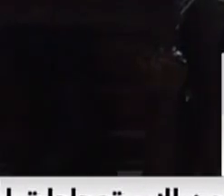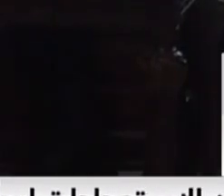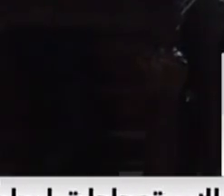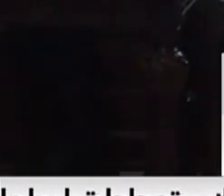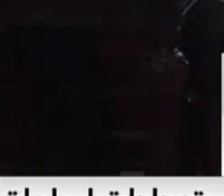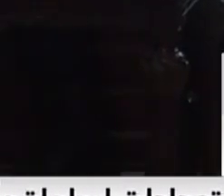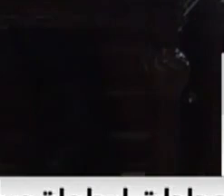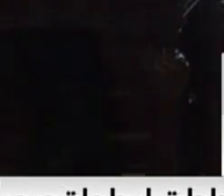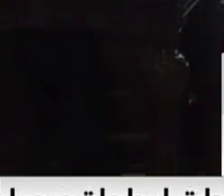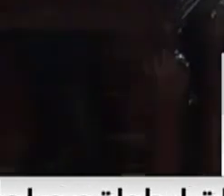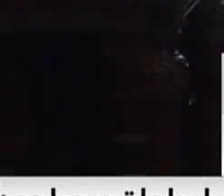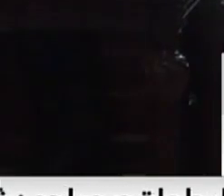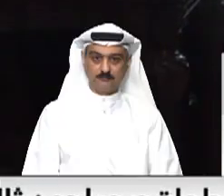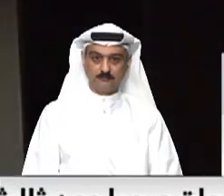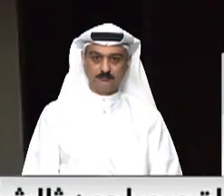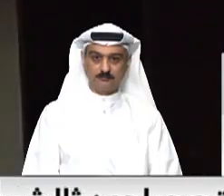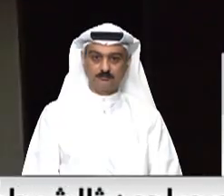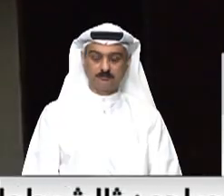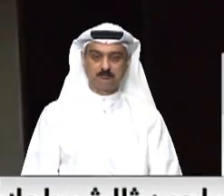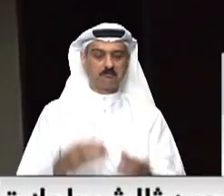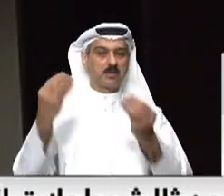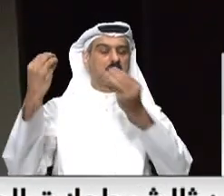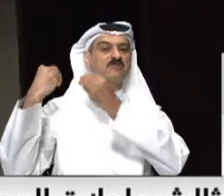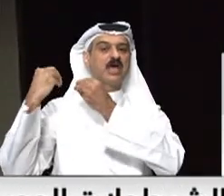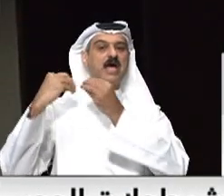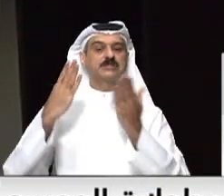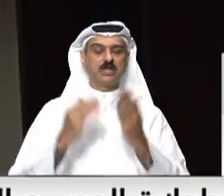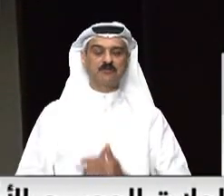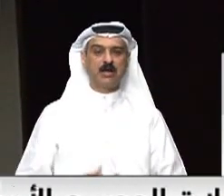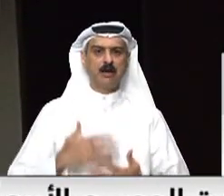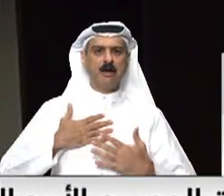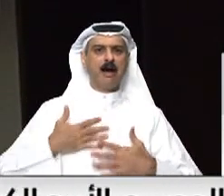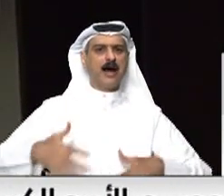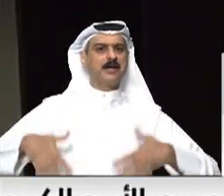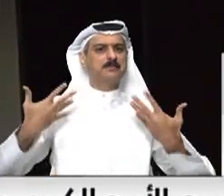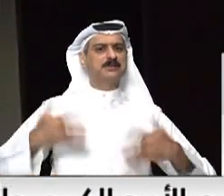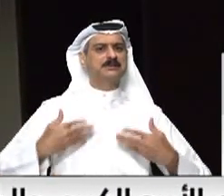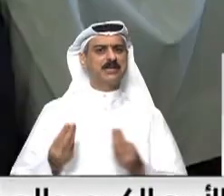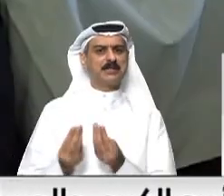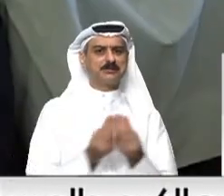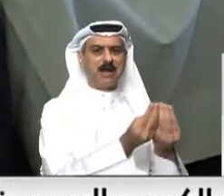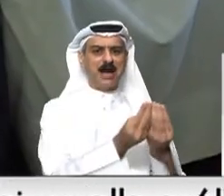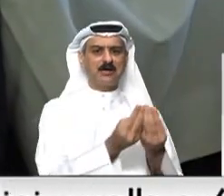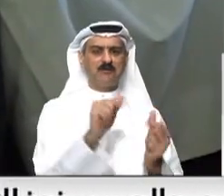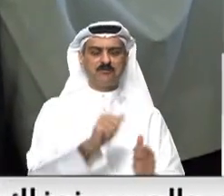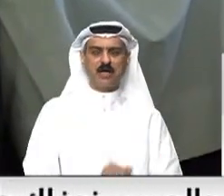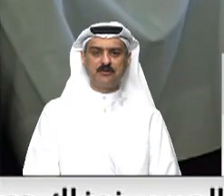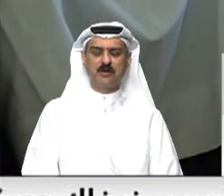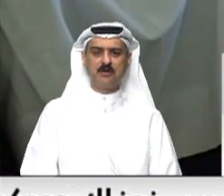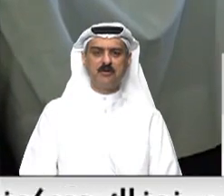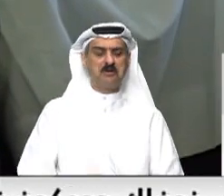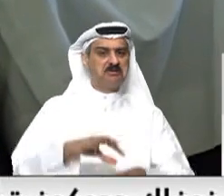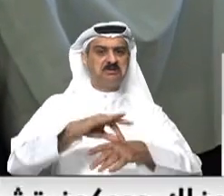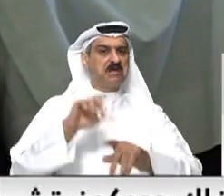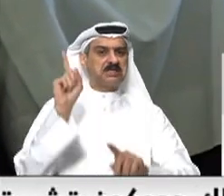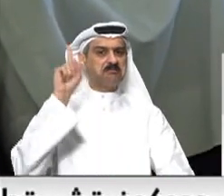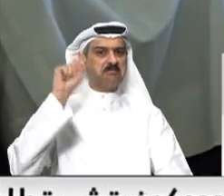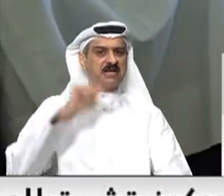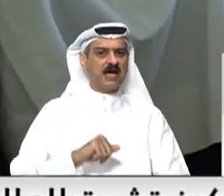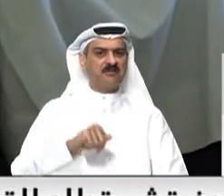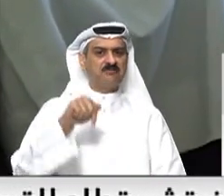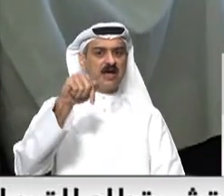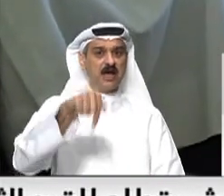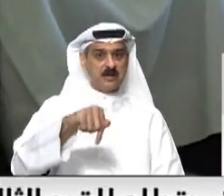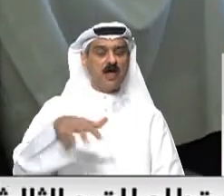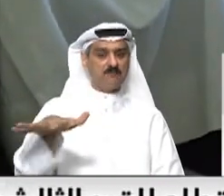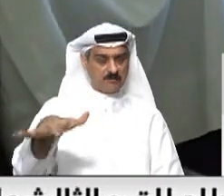أول شيء ترى على طاعتك، يسعدني ويشرفني أكون بينكم اليوم. ناس كثير ما تدري إن في منفذ